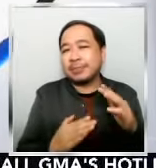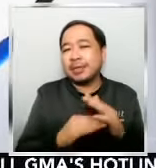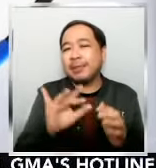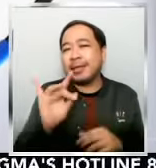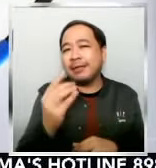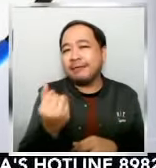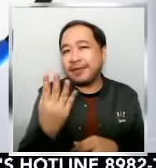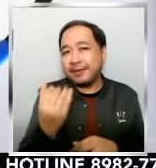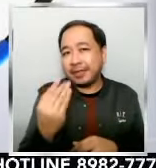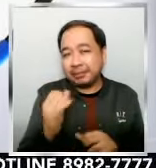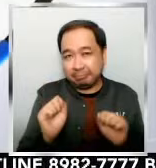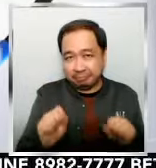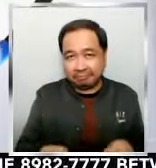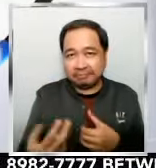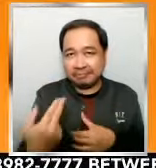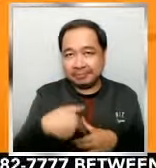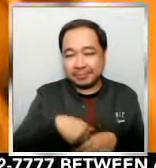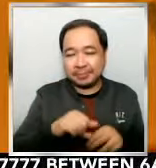na!